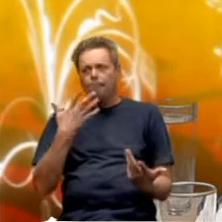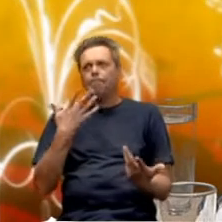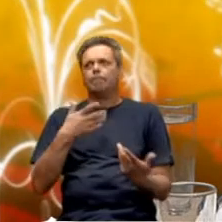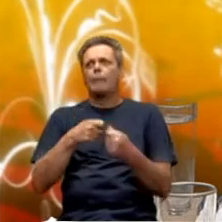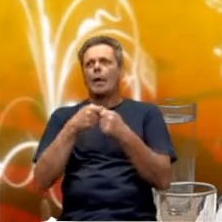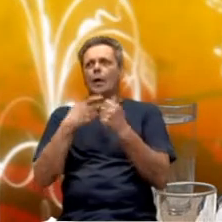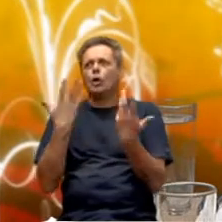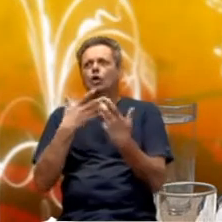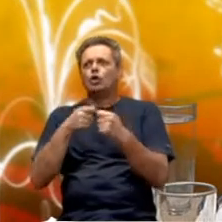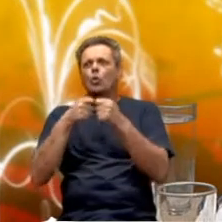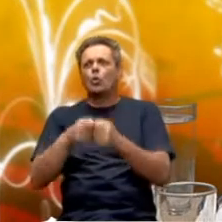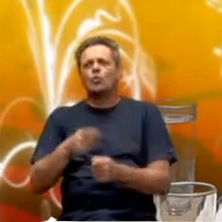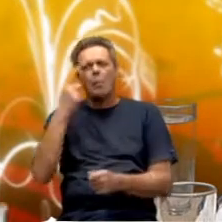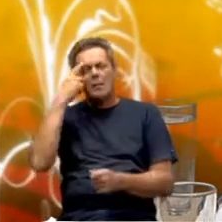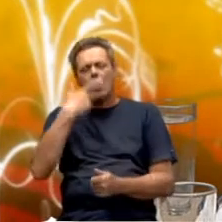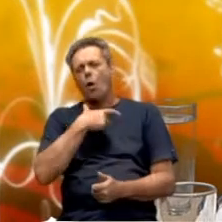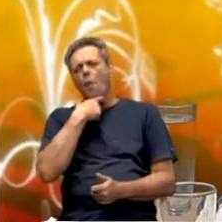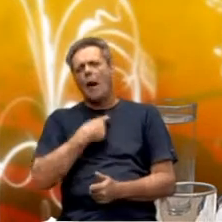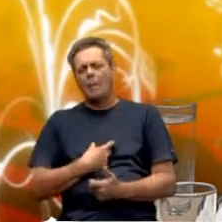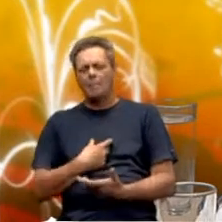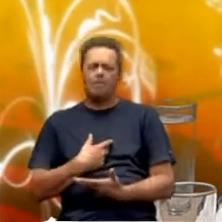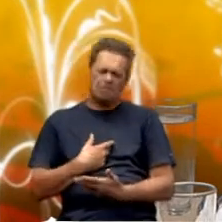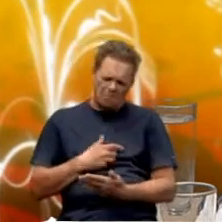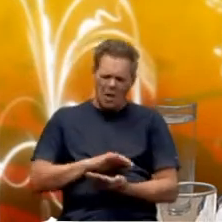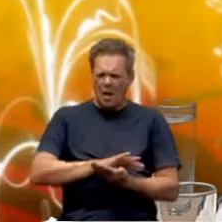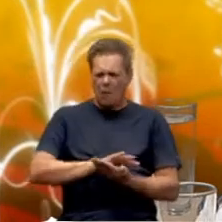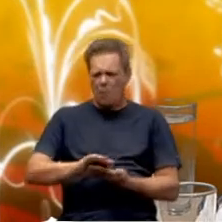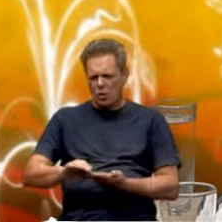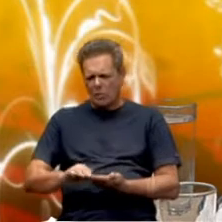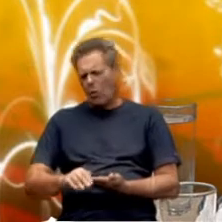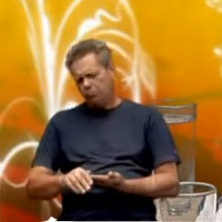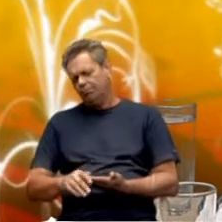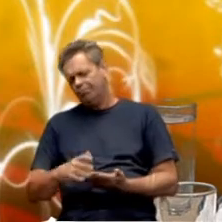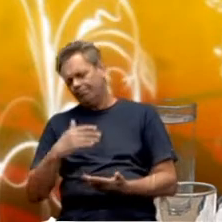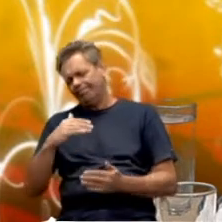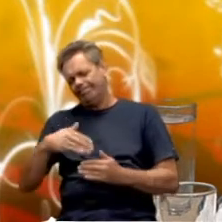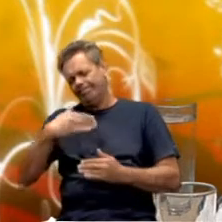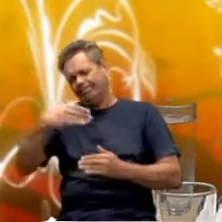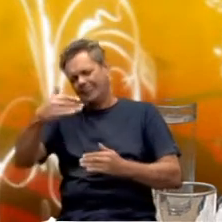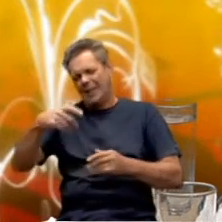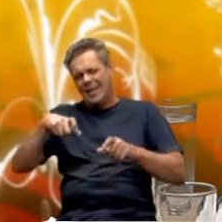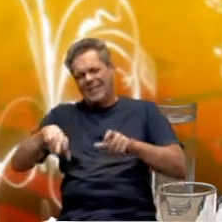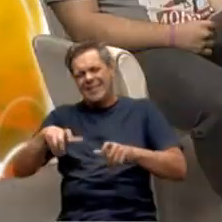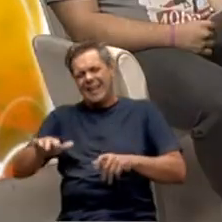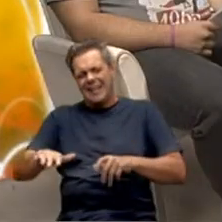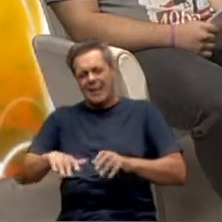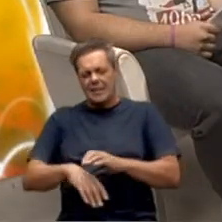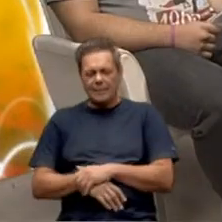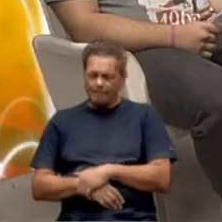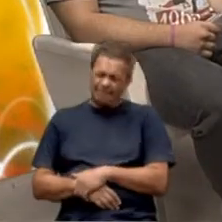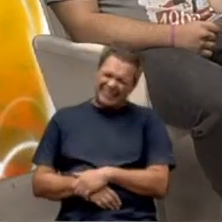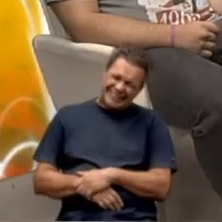nama. Pogotovo adolescenti, tako da njima je malo to možda i teže prihvatiti. Tu je ogromna